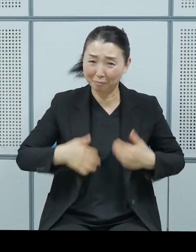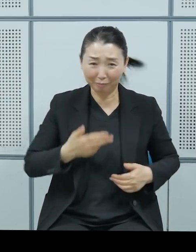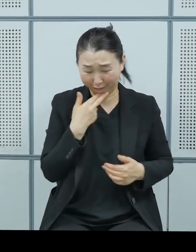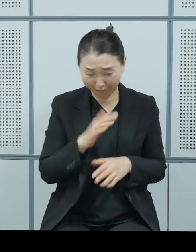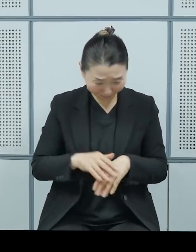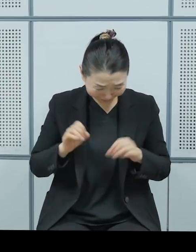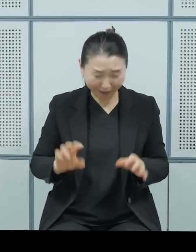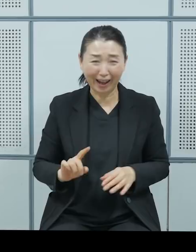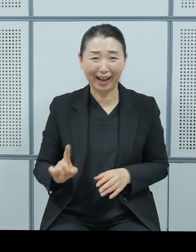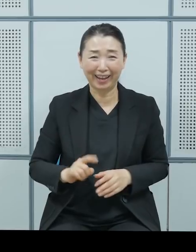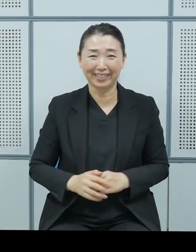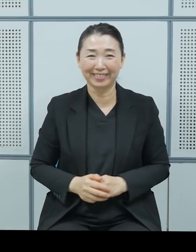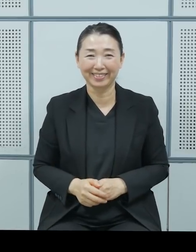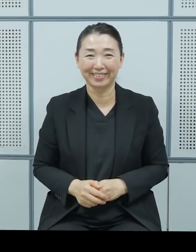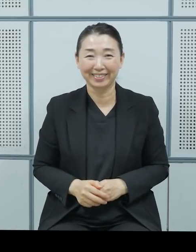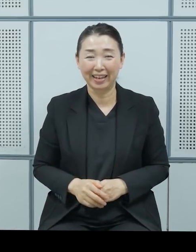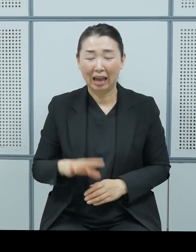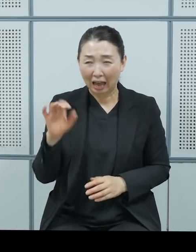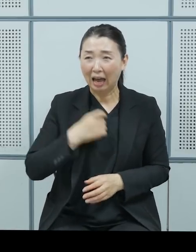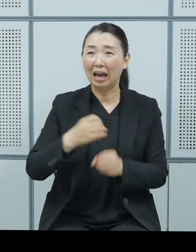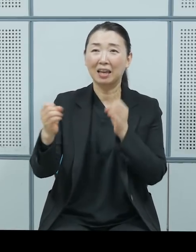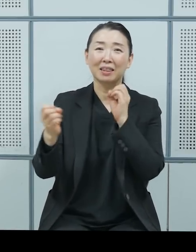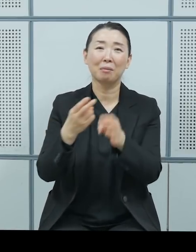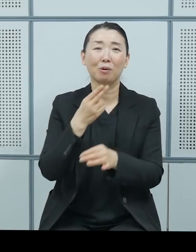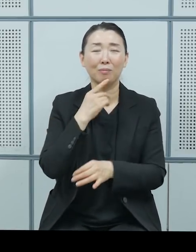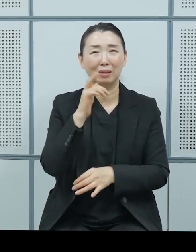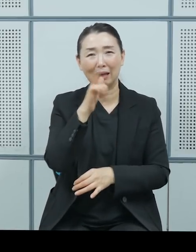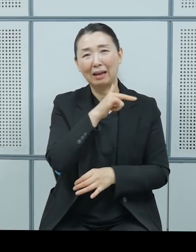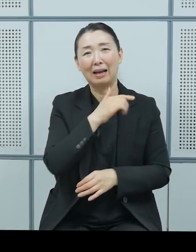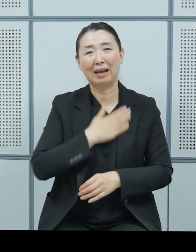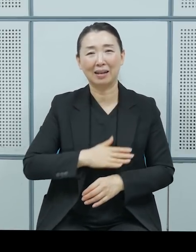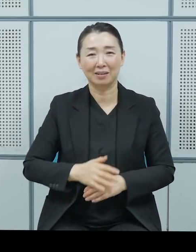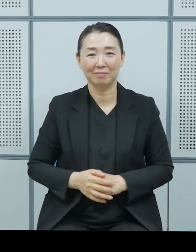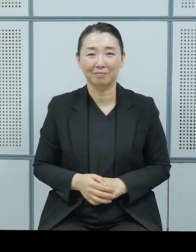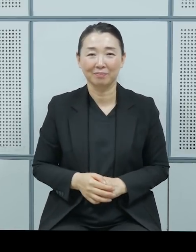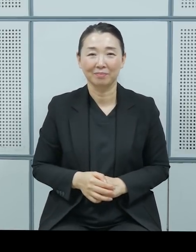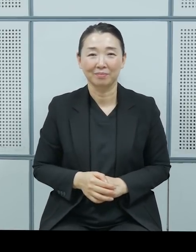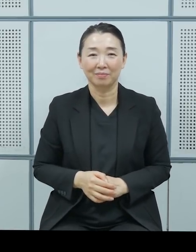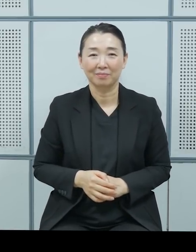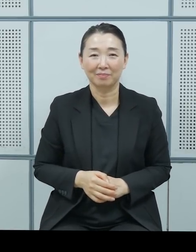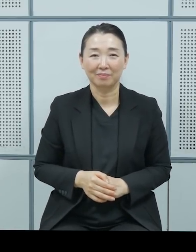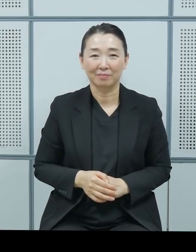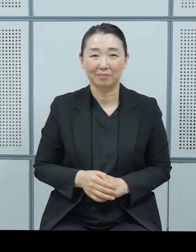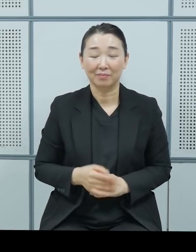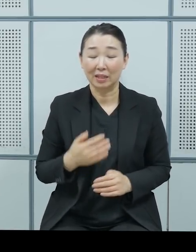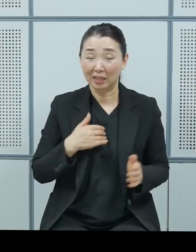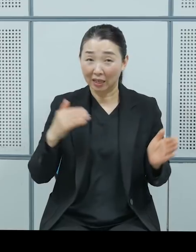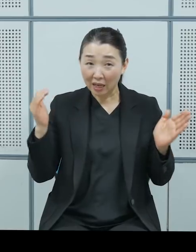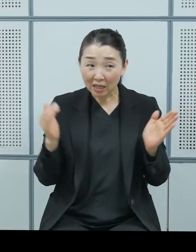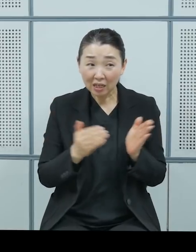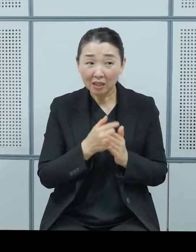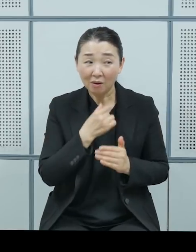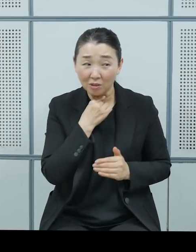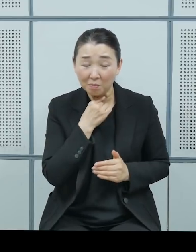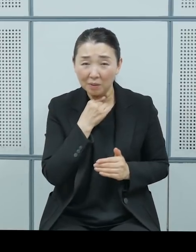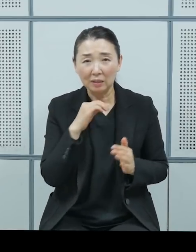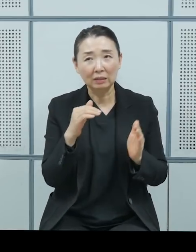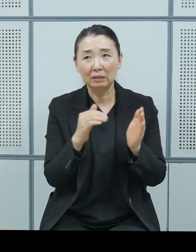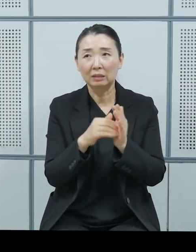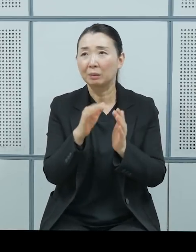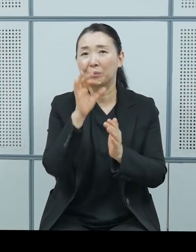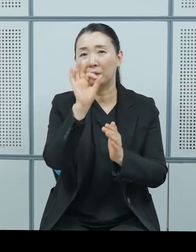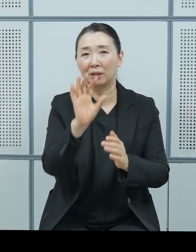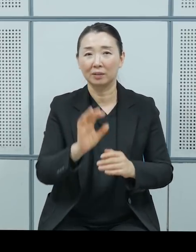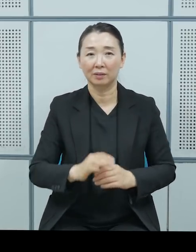없어요. 아, 이게 답이 없는 거구나. 답이 없는 거구나. 내가 끝내고 싶다고 해서 끝날 수